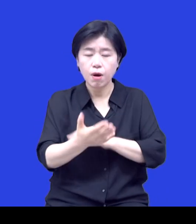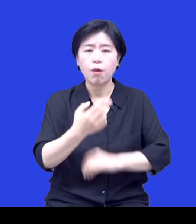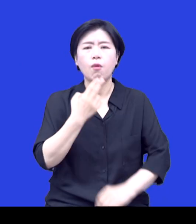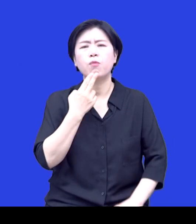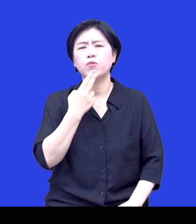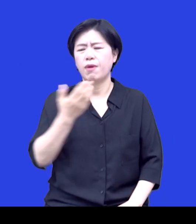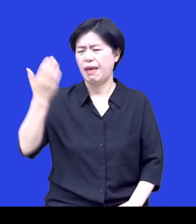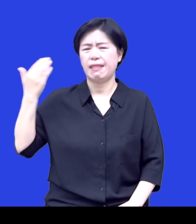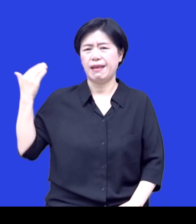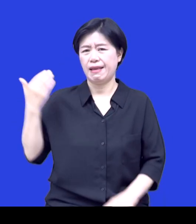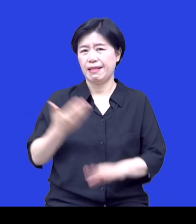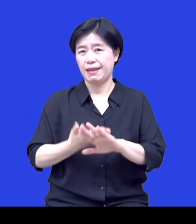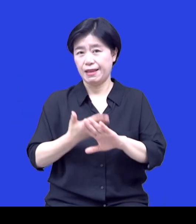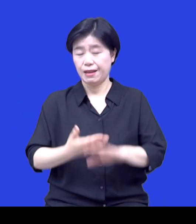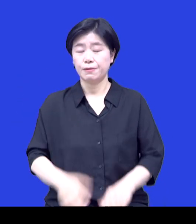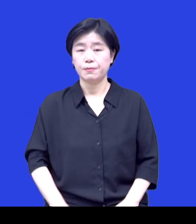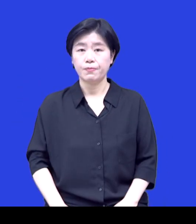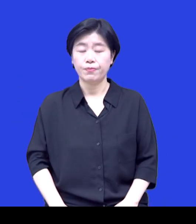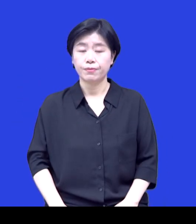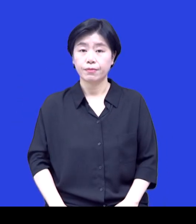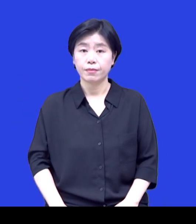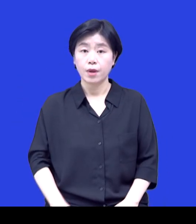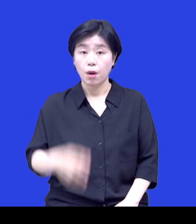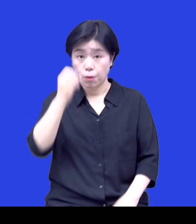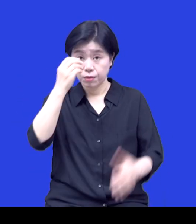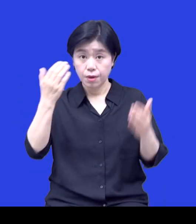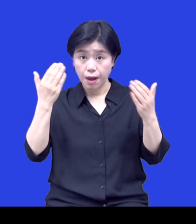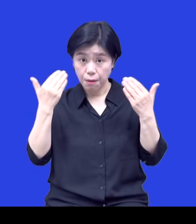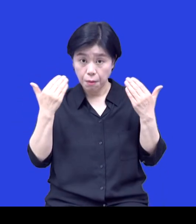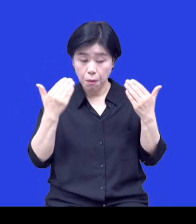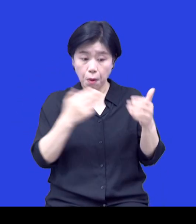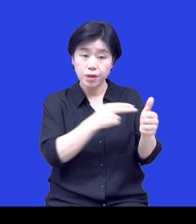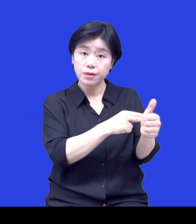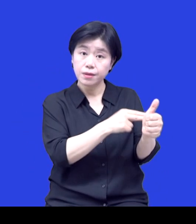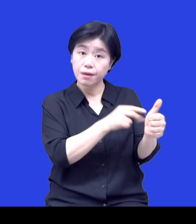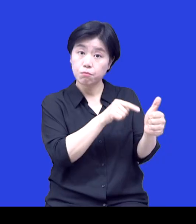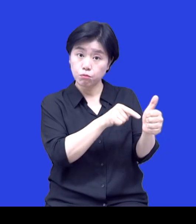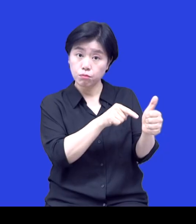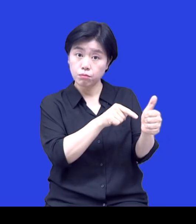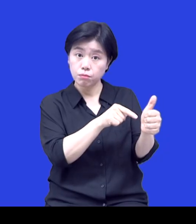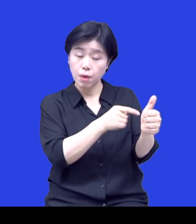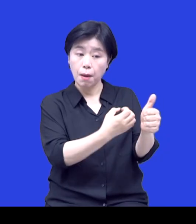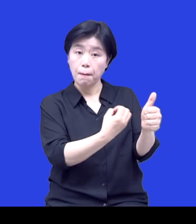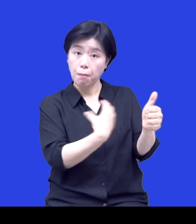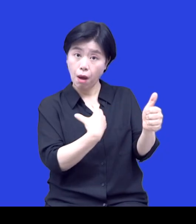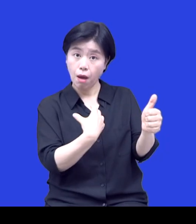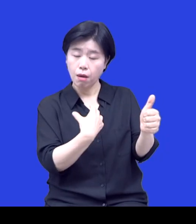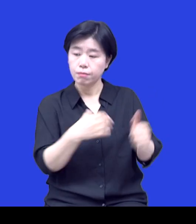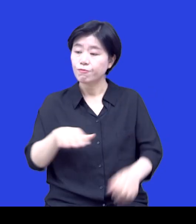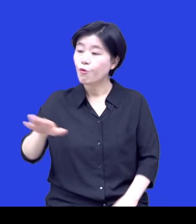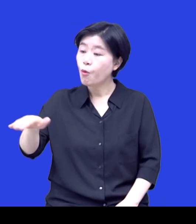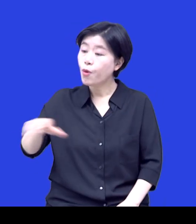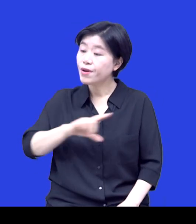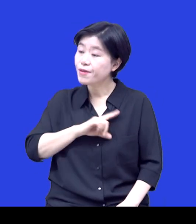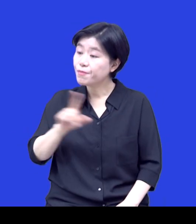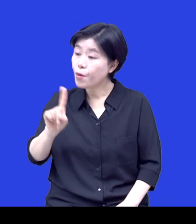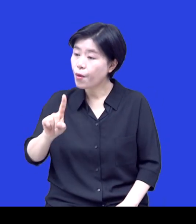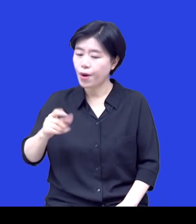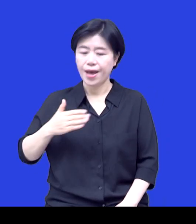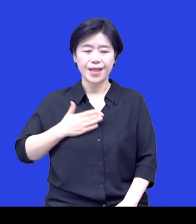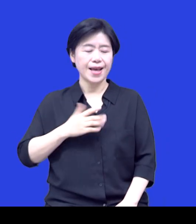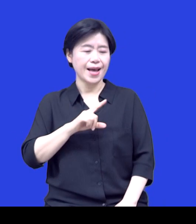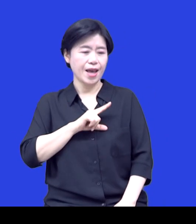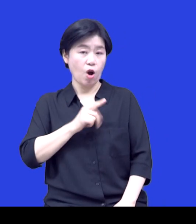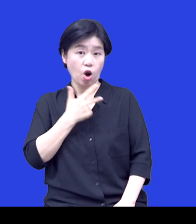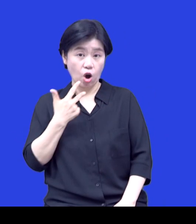선생님이 너 이름이 뭐냐 그래서 조안이라 그랬더니 내 아들 이름도 조안인데 내 첫아들 이름은 제임스야. 그래서 우리 형 이름이